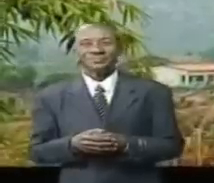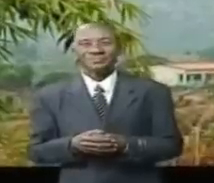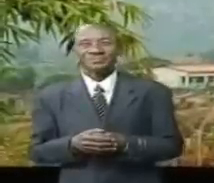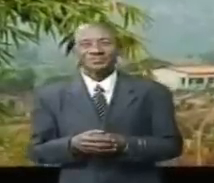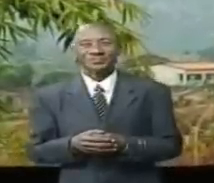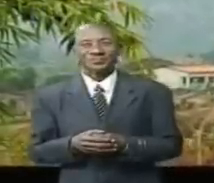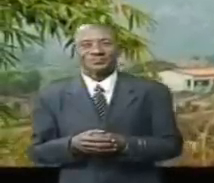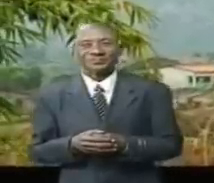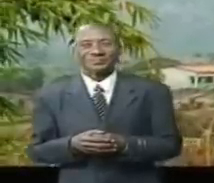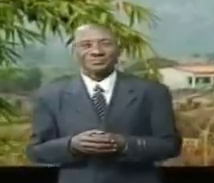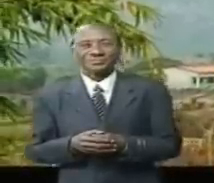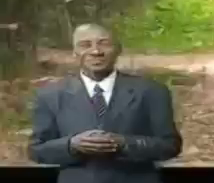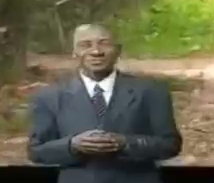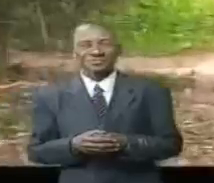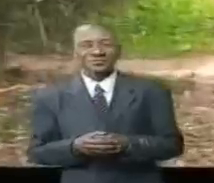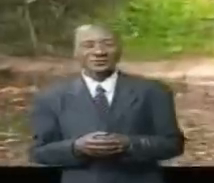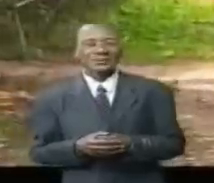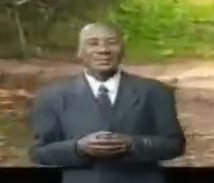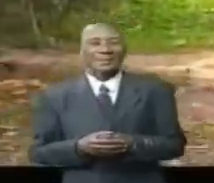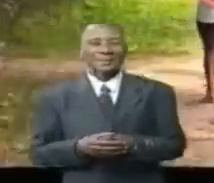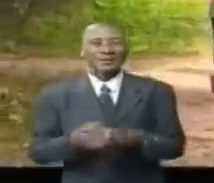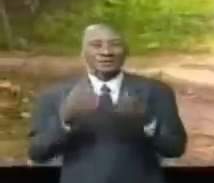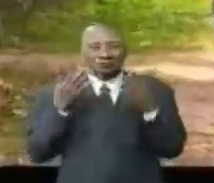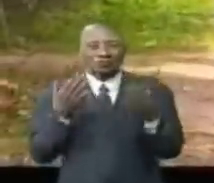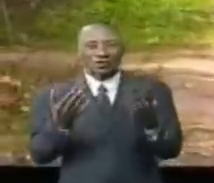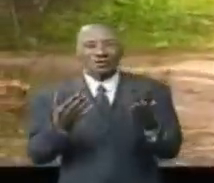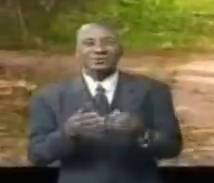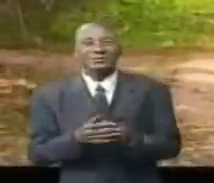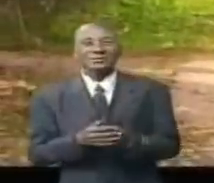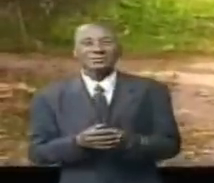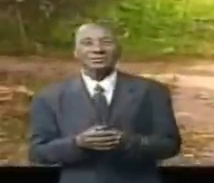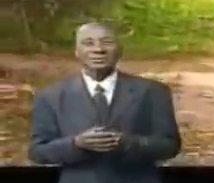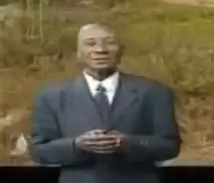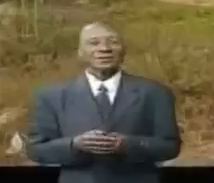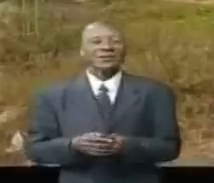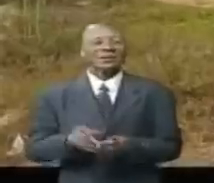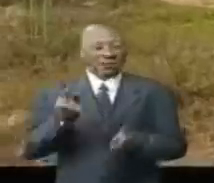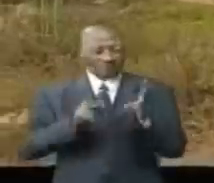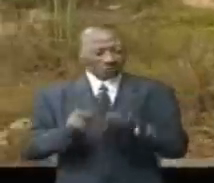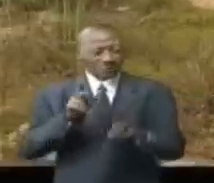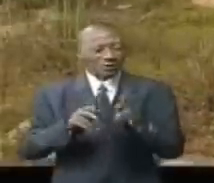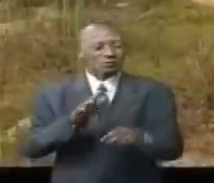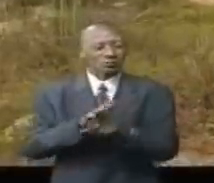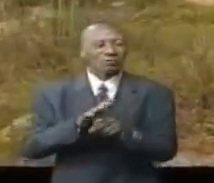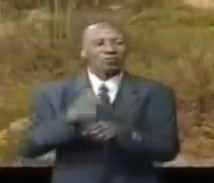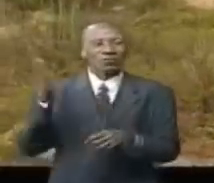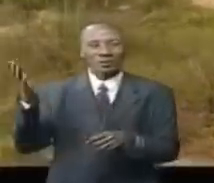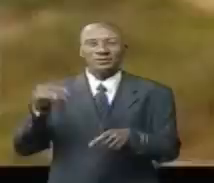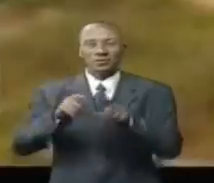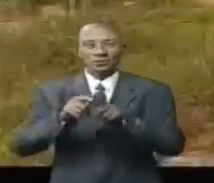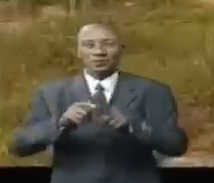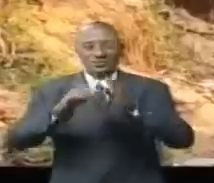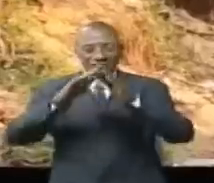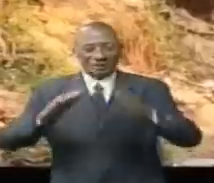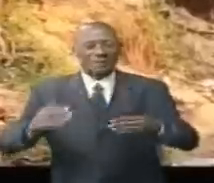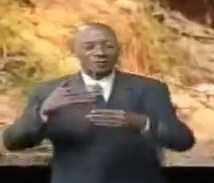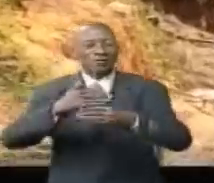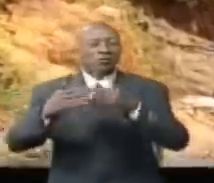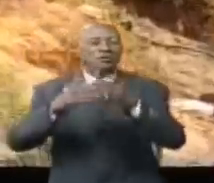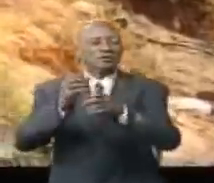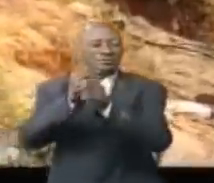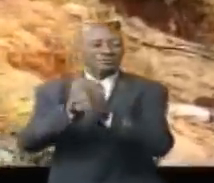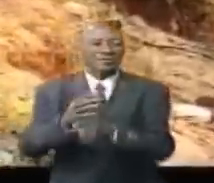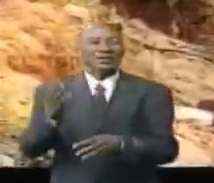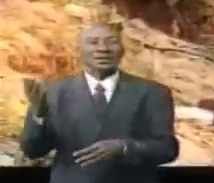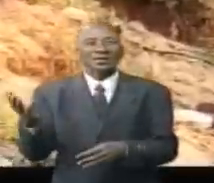Située dans la commune de Mongafula, Luzizila se voit de plus en plus peuplée et des maisons construites. Cependant, cette